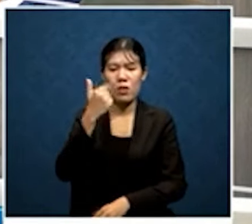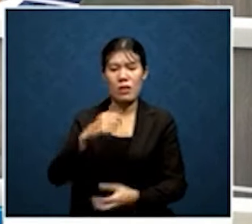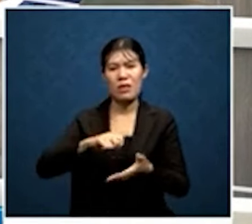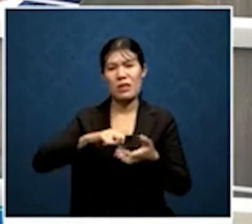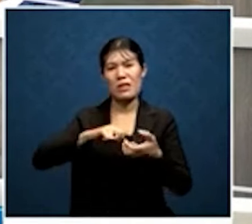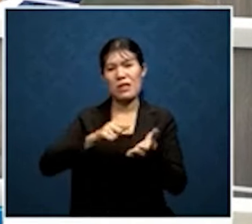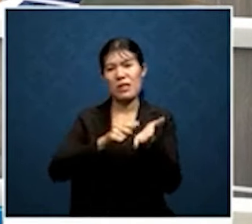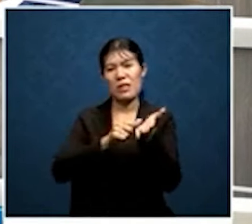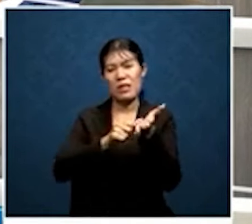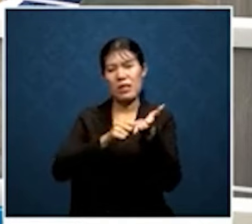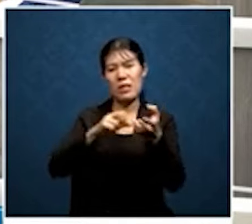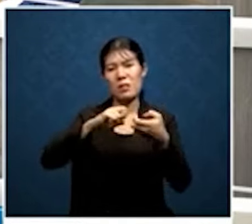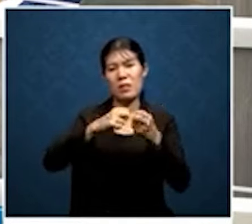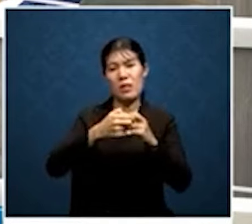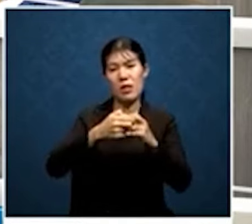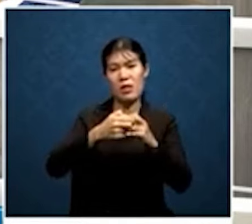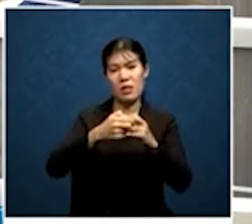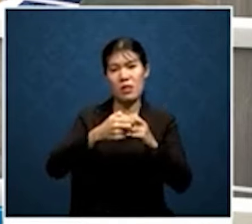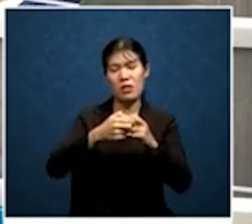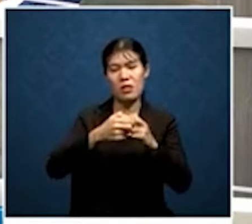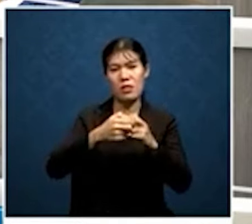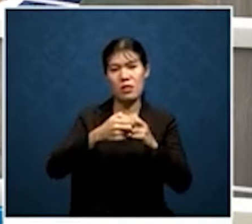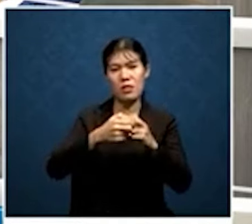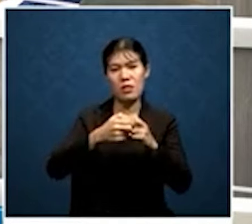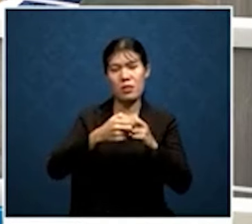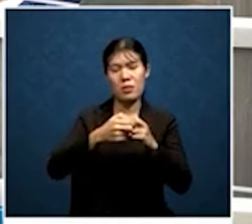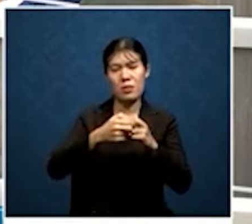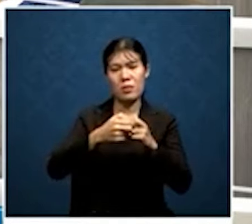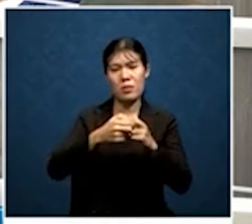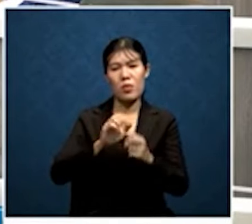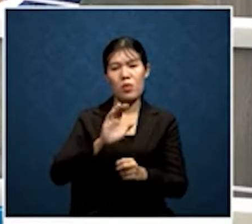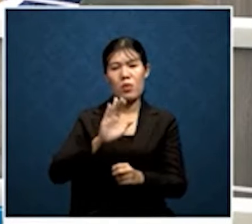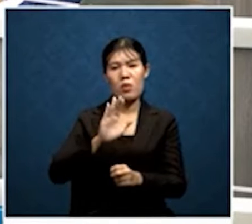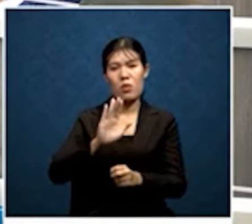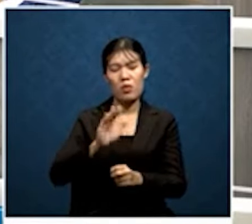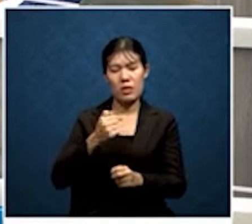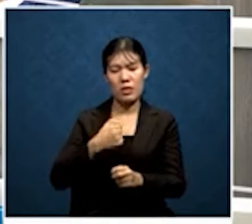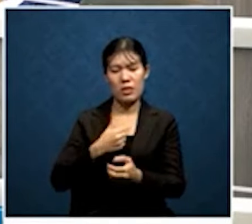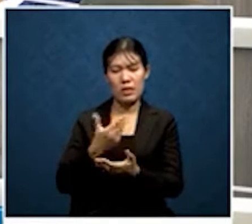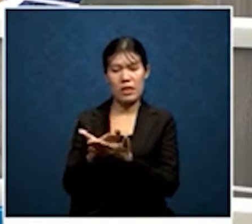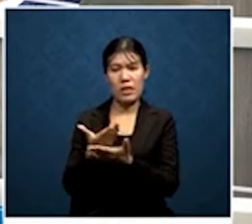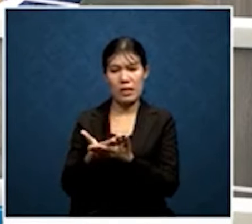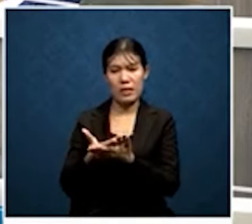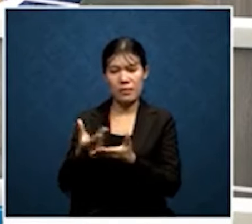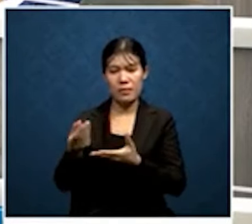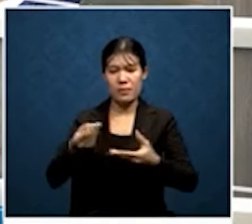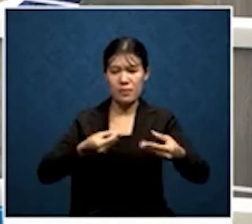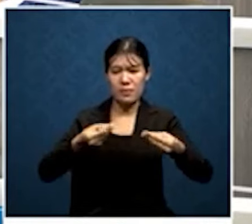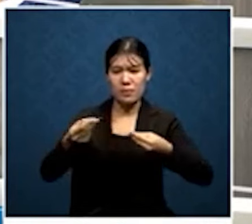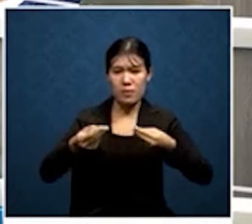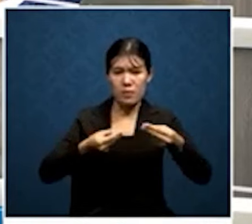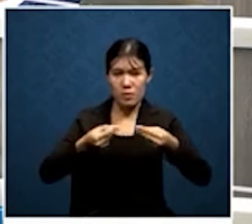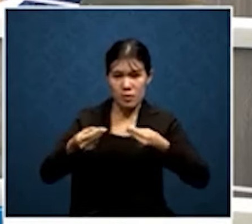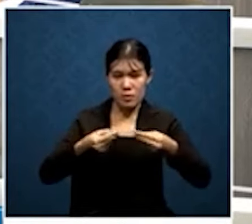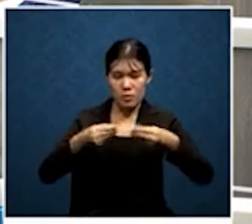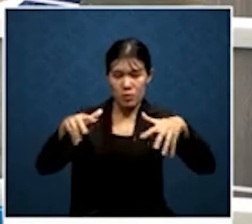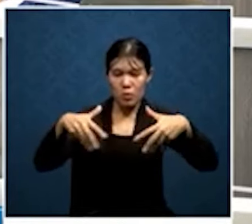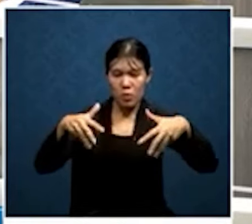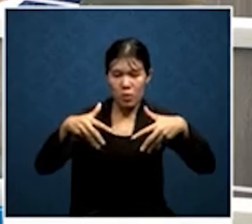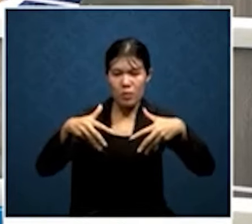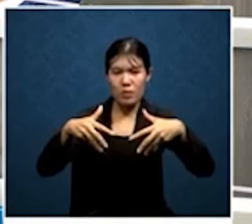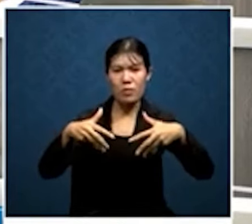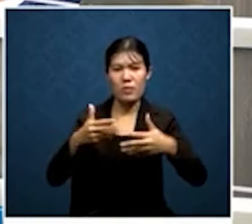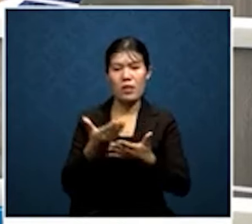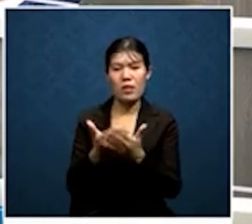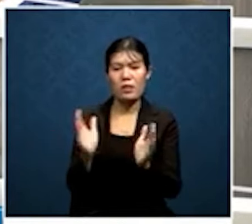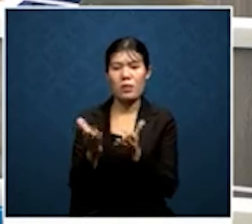านไผ่และนอกจากนี้ระหว่างพิจารณาคดีกระทรวงมหาดไทยมีคำสั่งปลดนายแพทย์เปรมศักดิ์ออกจากตำแหน่งนายกเทศมนต